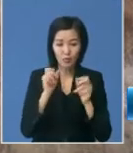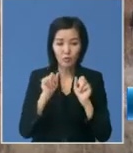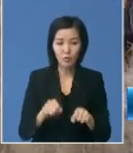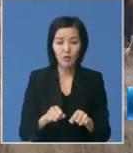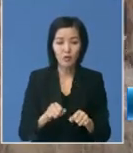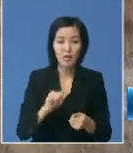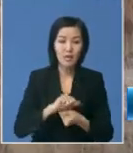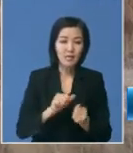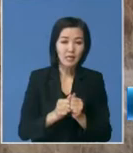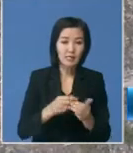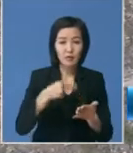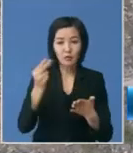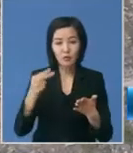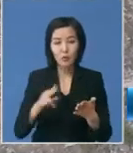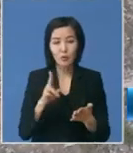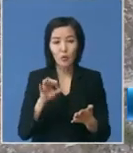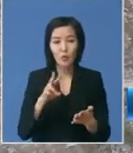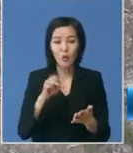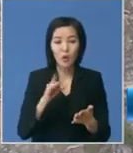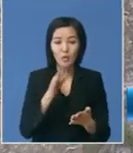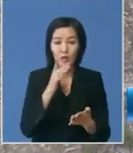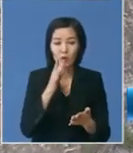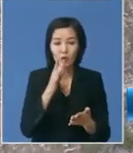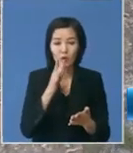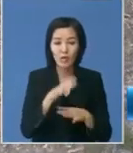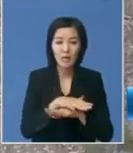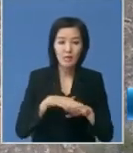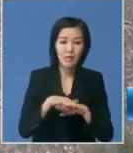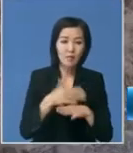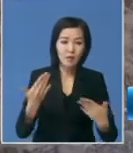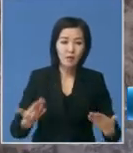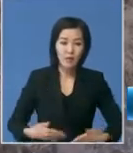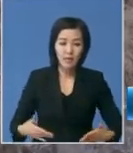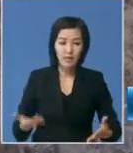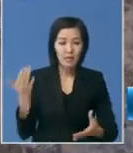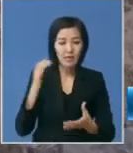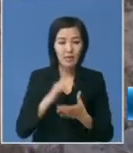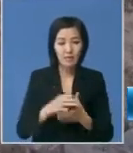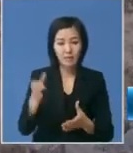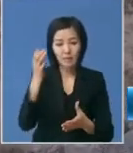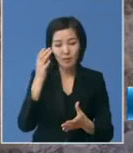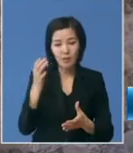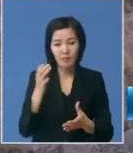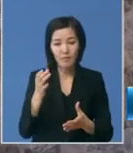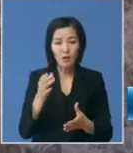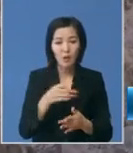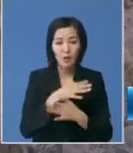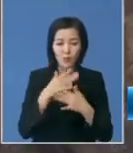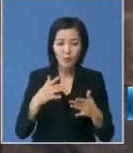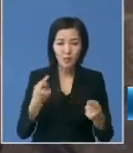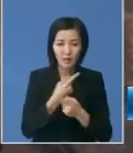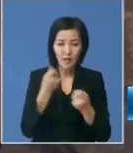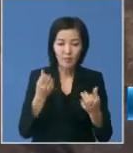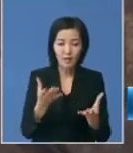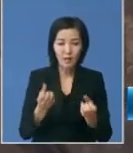Тасқа қашалған бейнелерден қола дәуіріндегі тайпалардың тұрмыс тіршілігін таным түсінігі жайлы мол ақпарат алуға болады. Айман